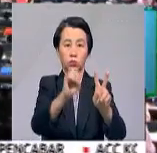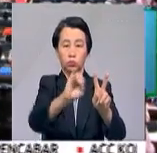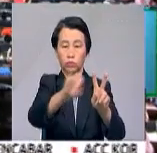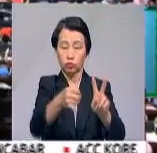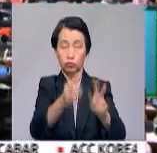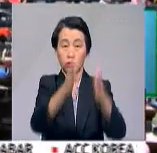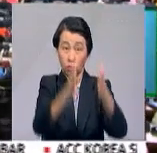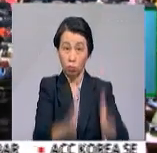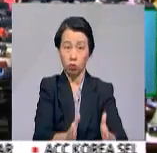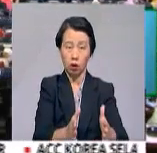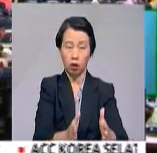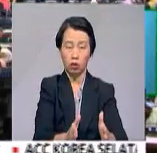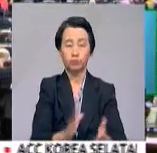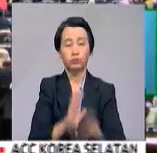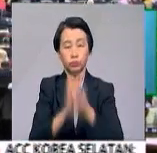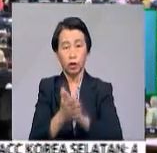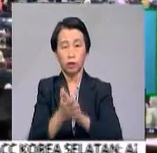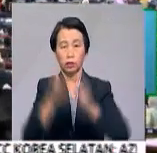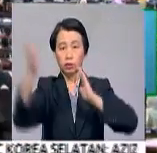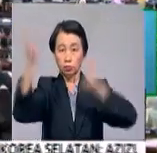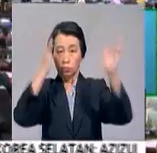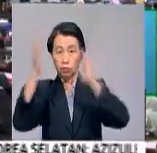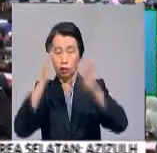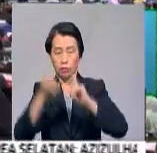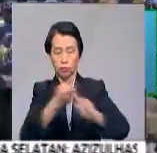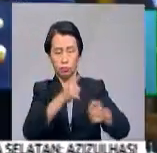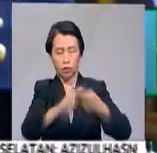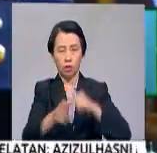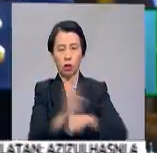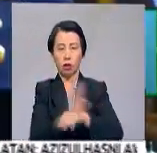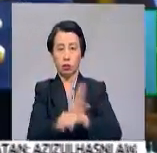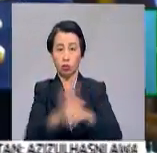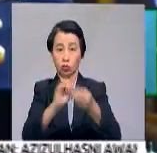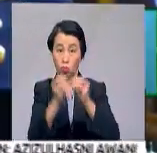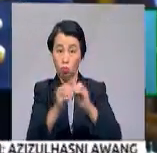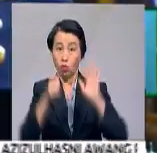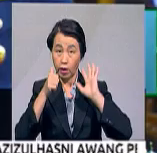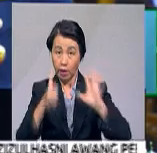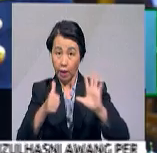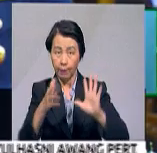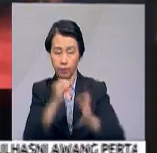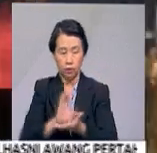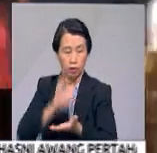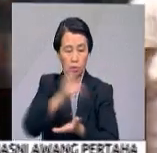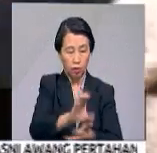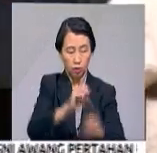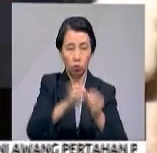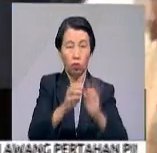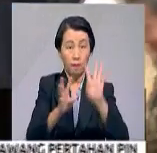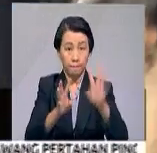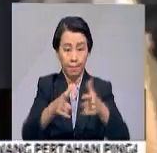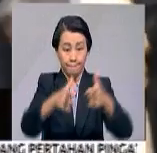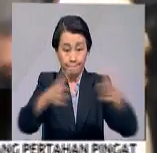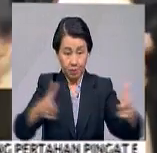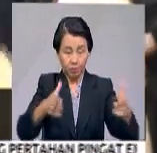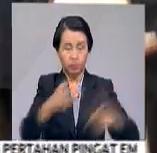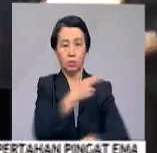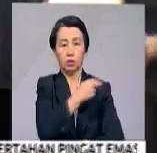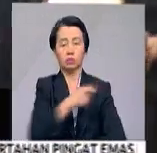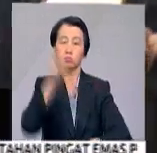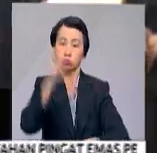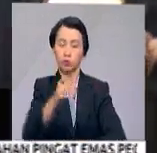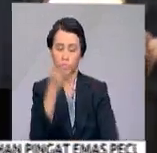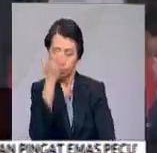juta orang. Justru Malaysia sebagai rakan dagang ke-6 serta pelabur ke-4 terbesar di Indonesia